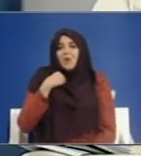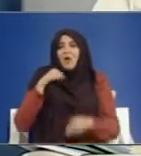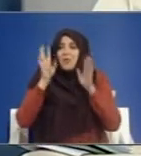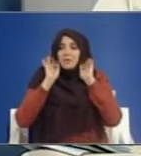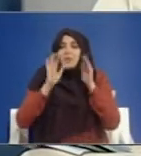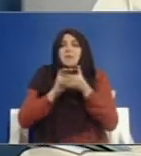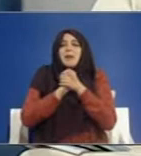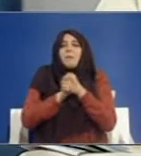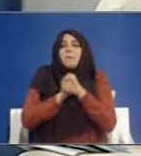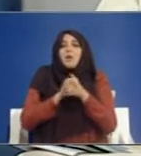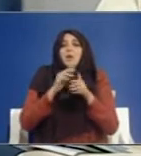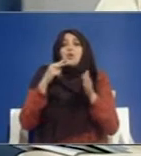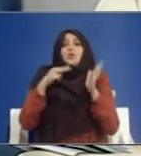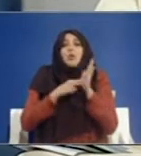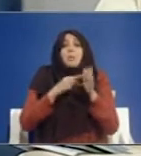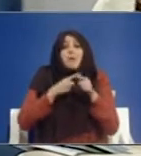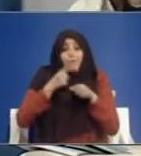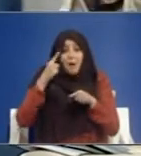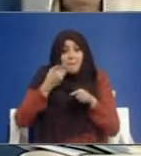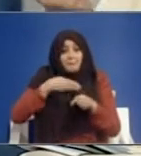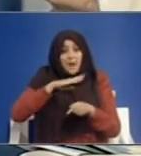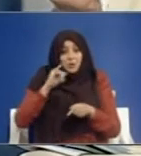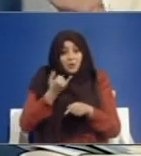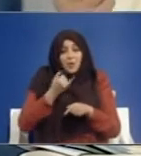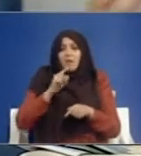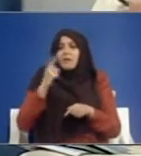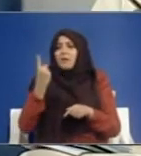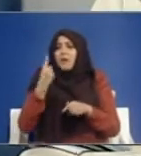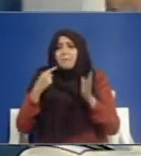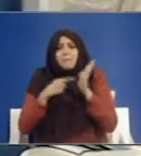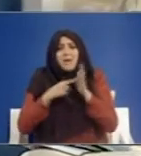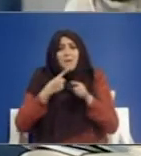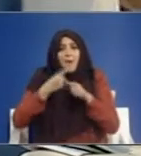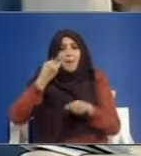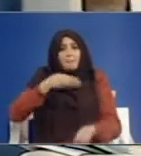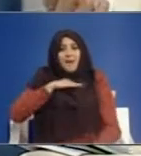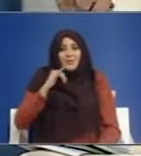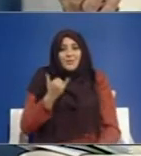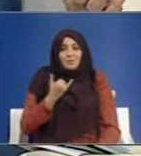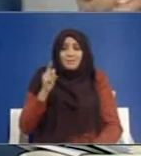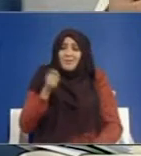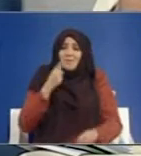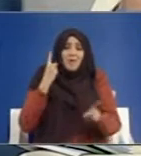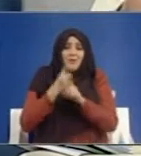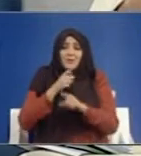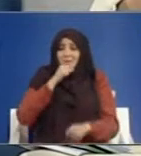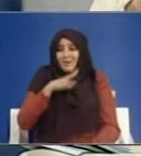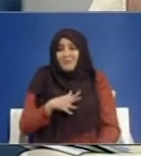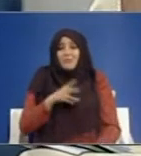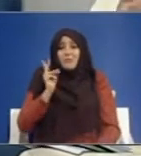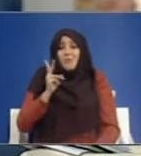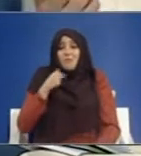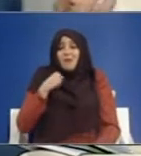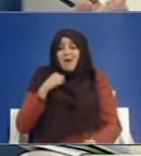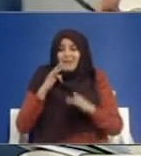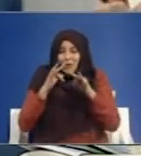وأسلم على النبي صلى الله عليه وسلم 2000 مرة في اليوم، واحد يقول لك 1000 مرة، هذا مؤهل يشوف النبي صلى الله عليه وسلم لأنه راه أعطاه